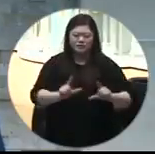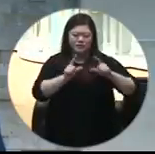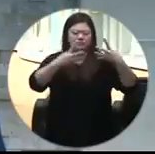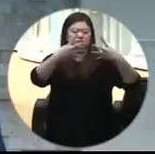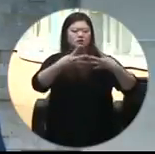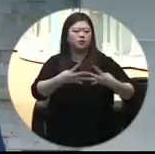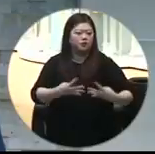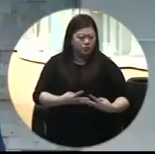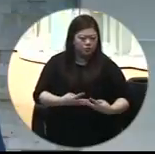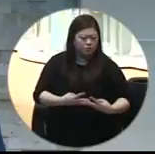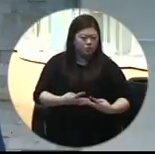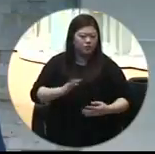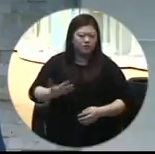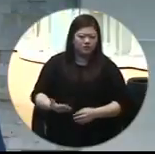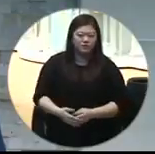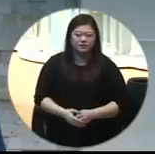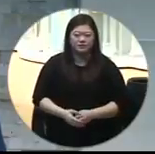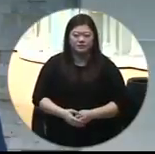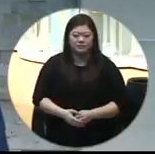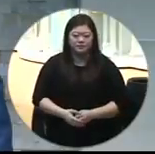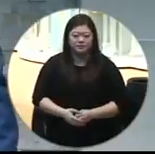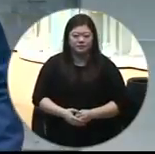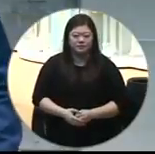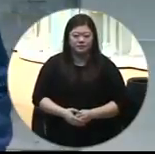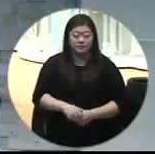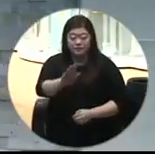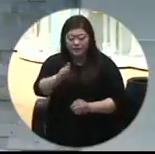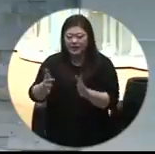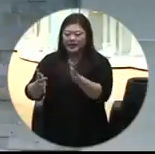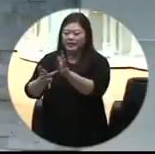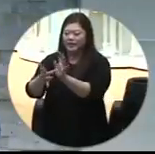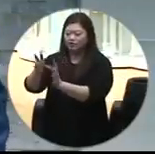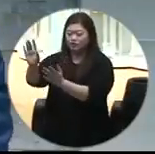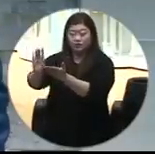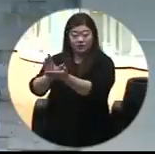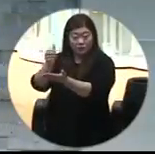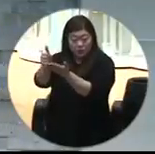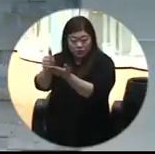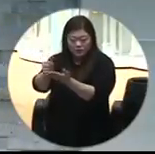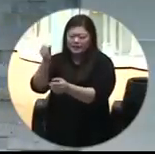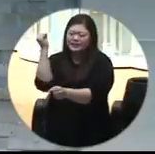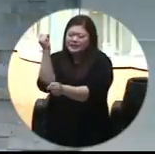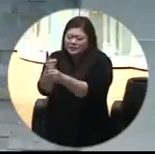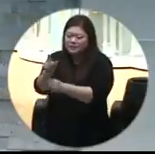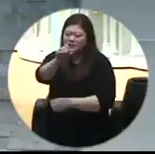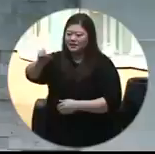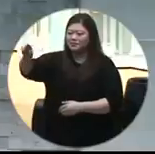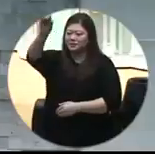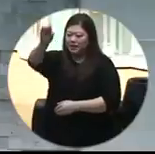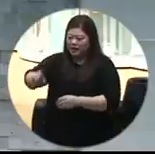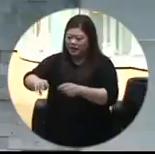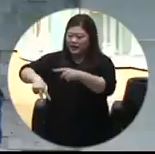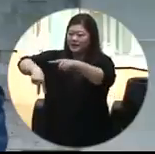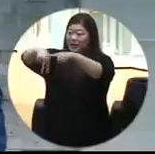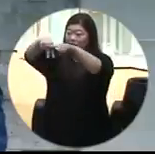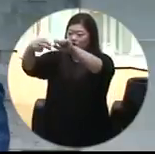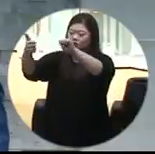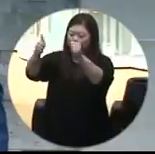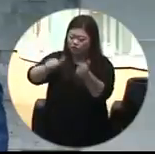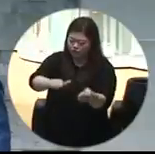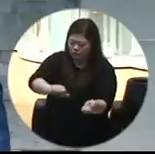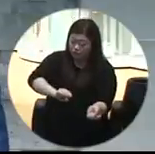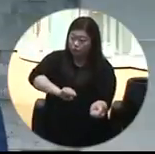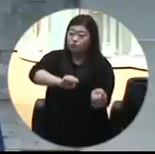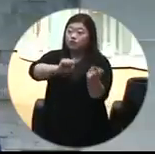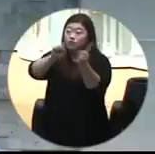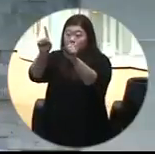바랍니다. 사실 예수 그리스도께서 이미 십자가와 이 부활을 통해서 마귀 일을